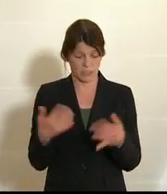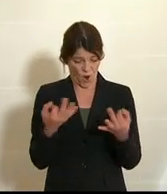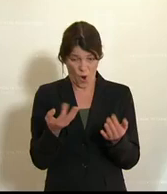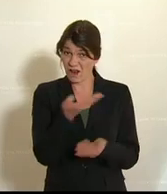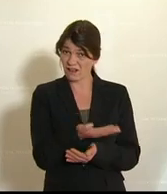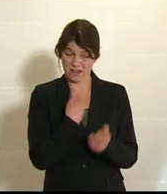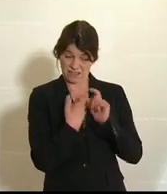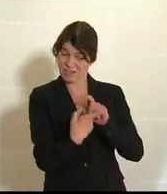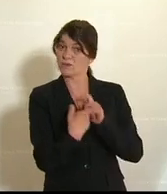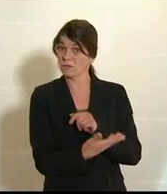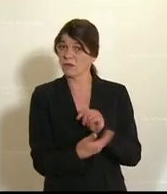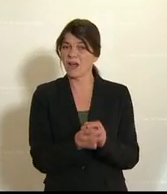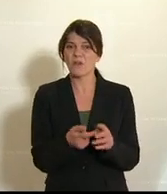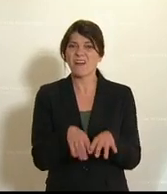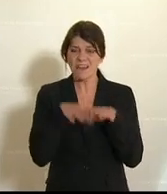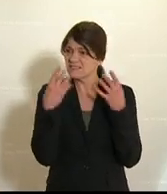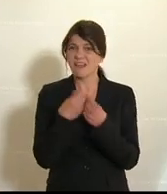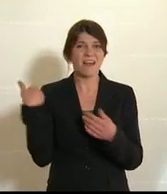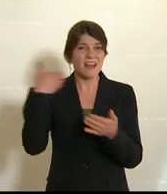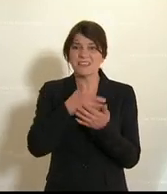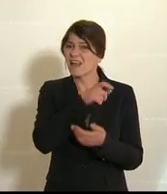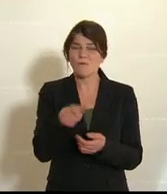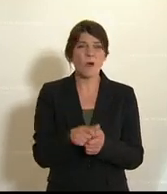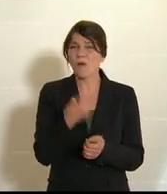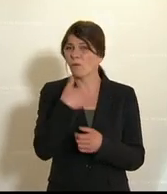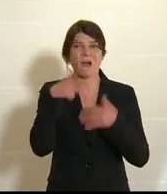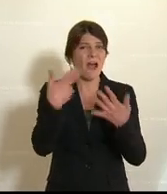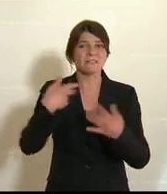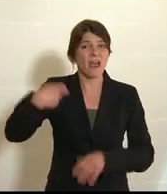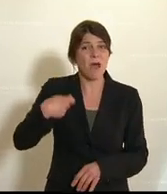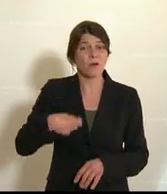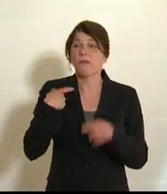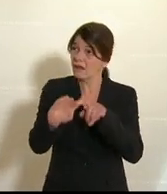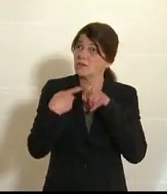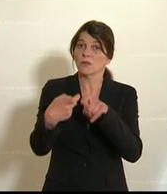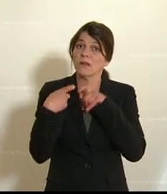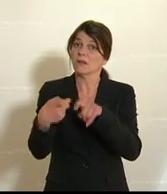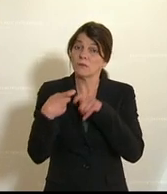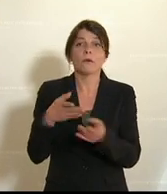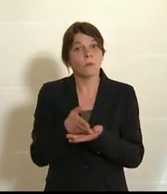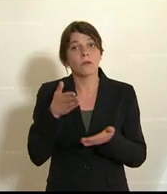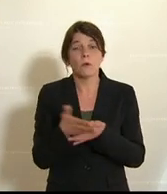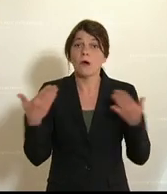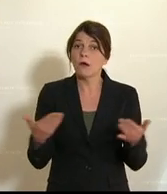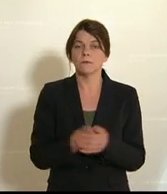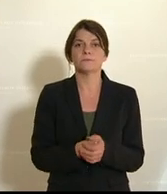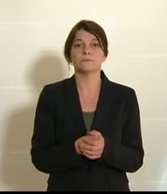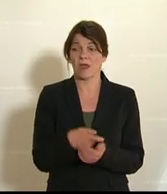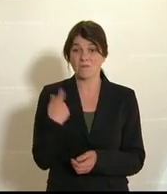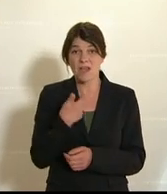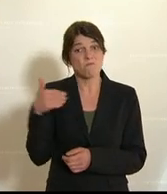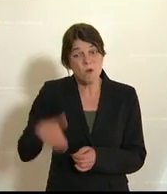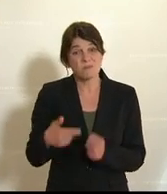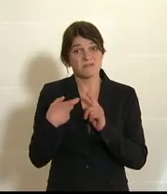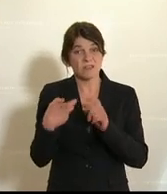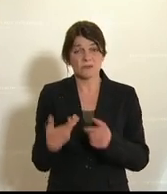das, was wir heute diskutieren, beziehungsweise die ganze letzte Woche 180 Abgeordnete diskutieren mussten, ich muss Ihnen